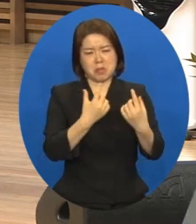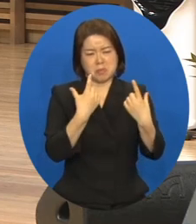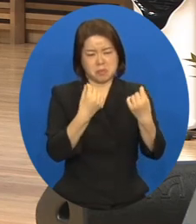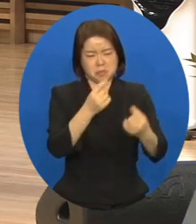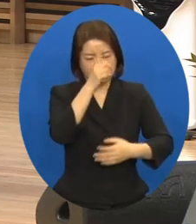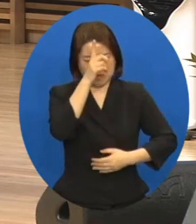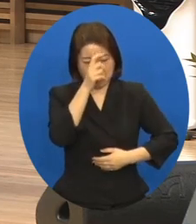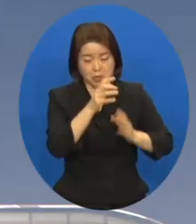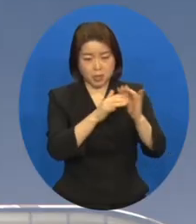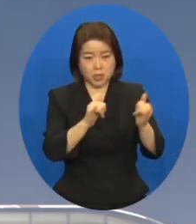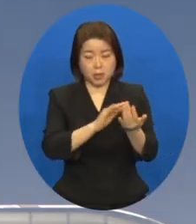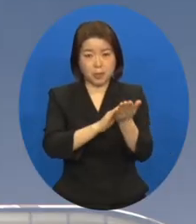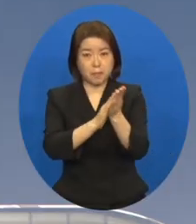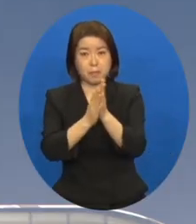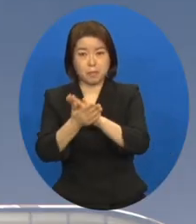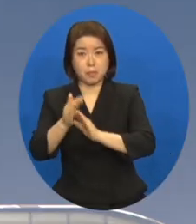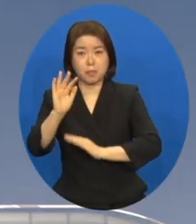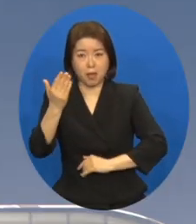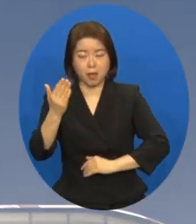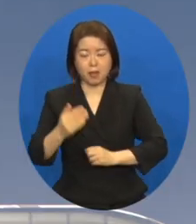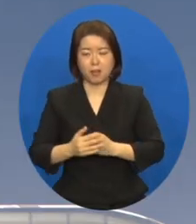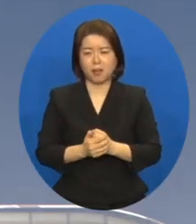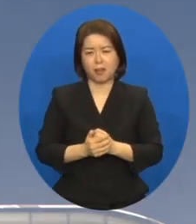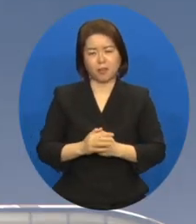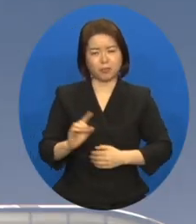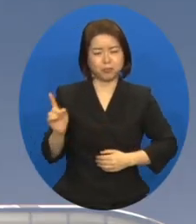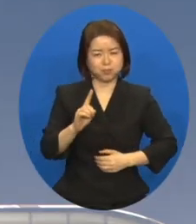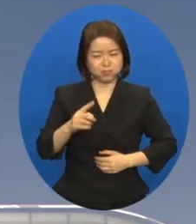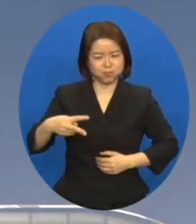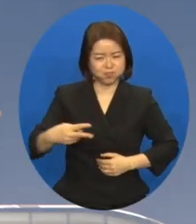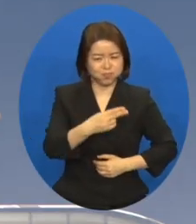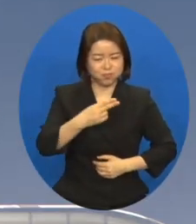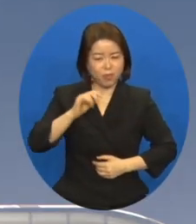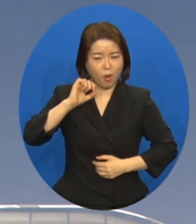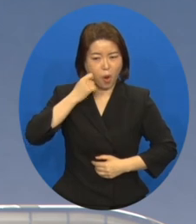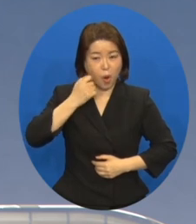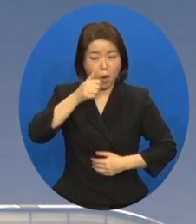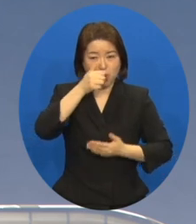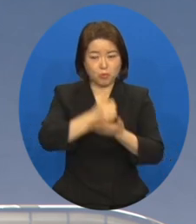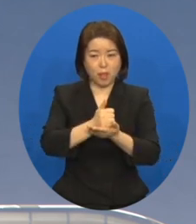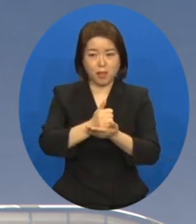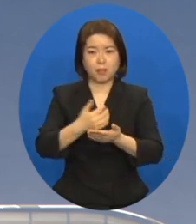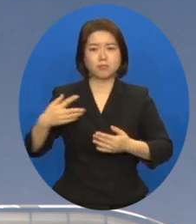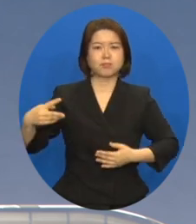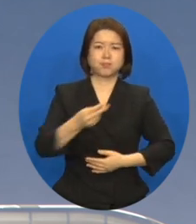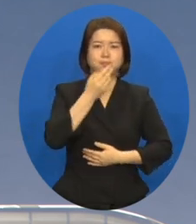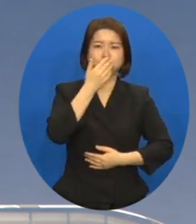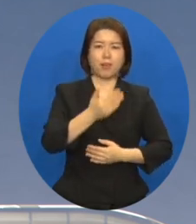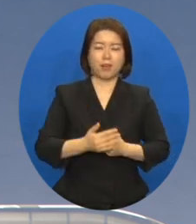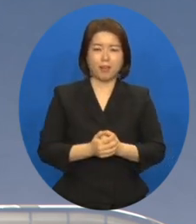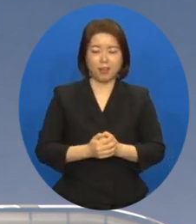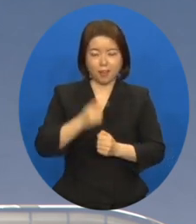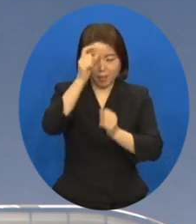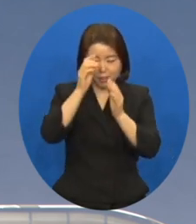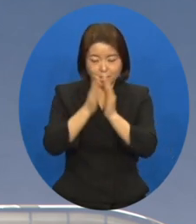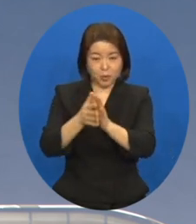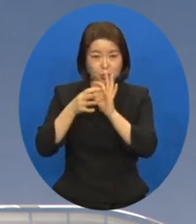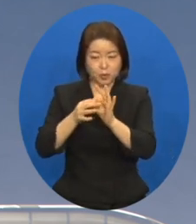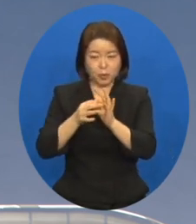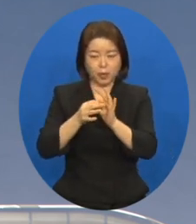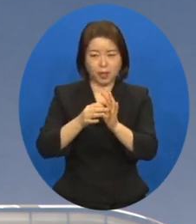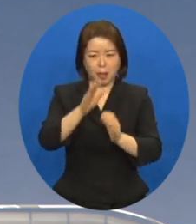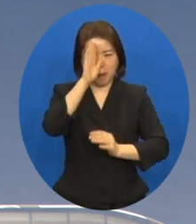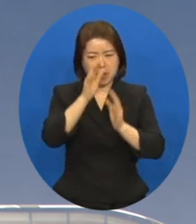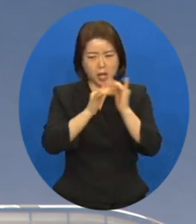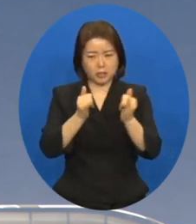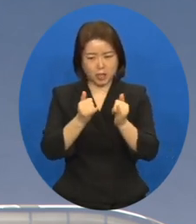사람이 변화되거나 도무지 끊을 수 없는 죄를 끊어버리거나 기도를 통해서 병든 자가 고침을